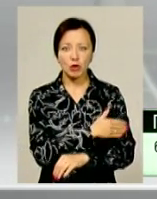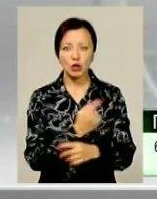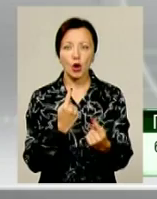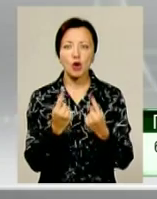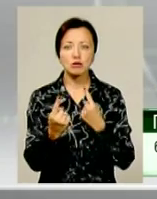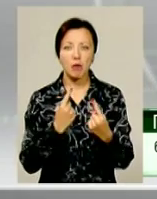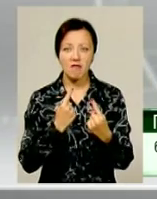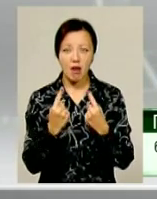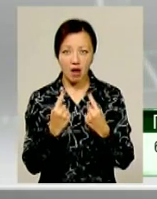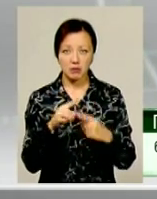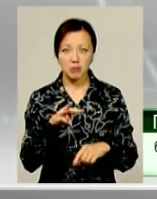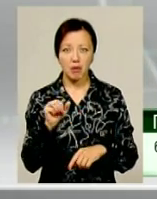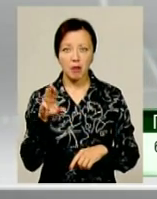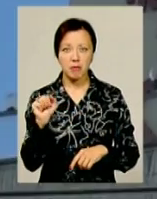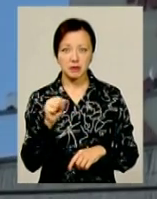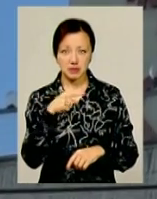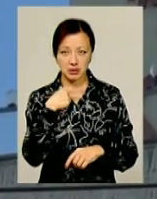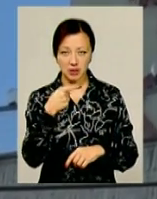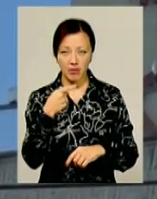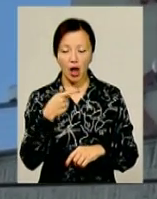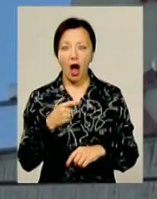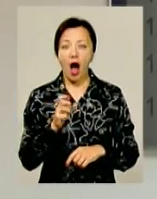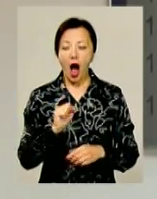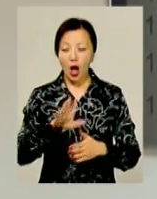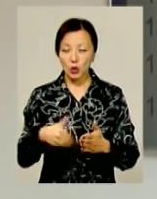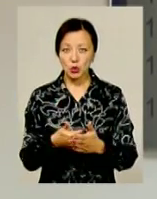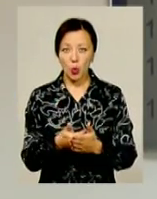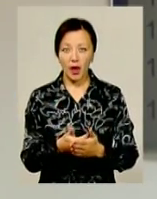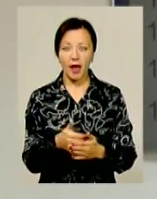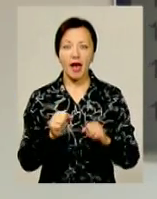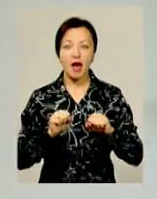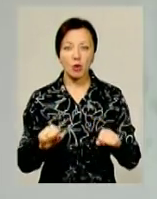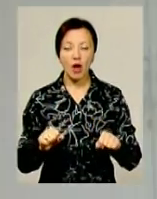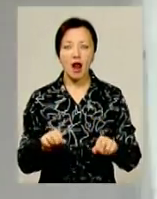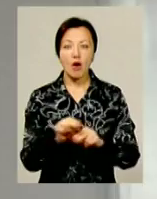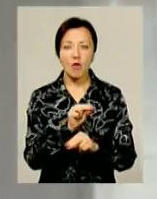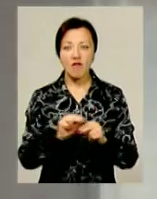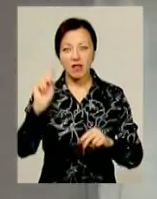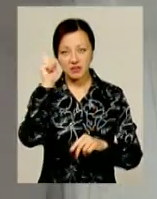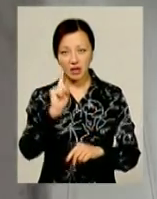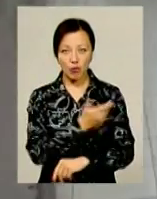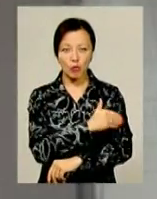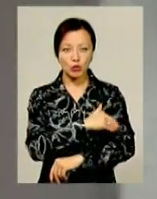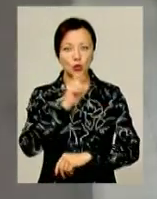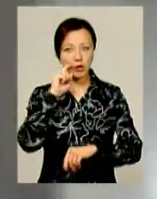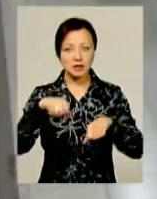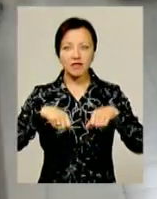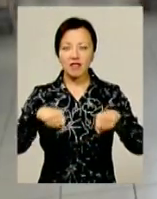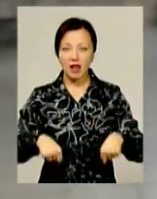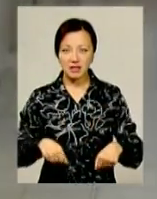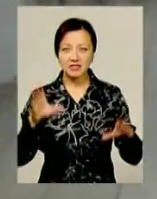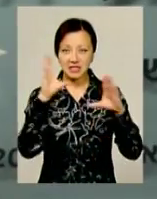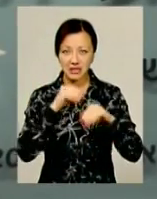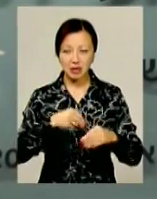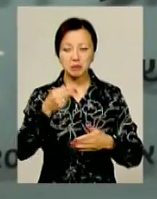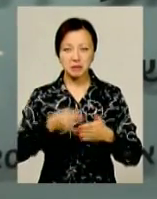розмовляти. Він вже мама сказав губами. А доки героя лікували у клініках Ізраїля та Польщі, українські можновладці встигли